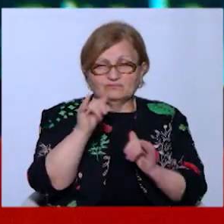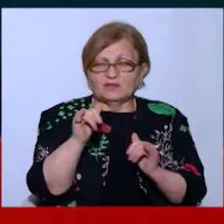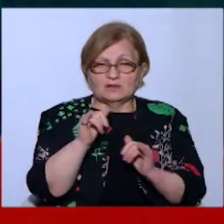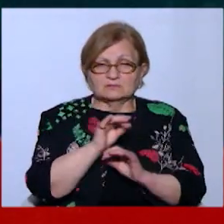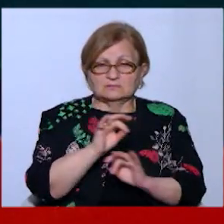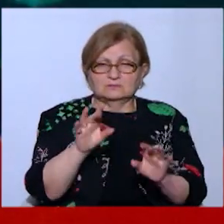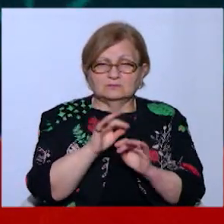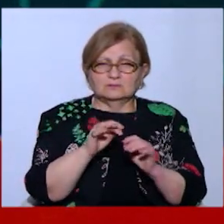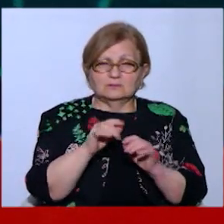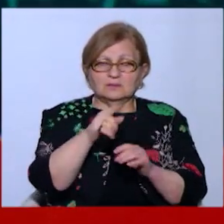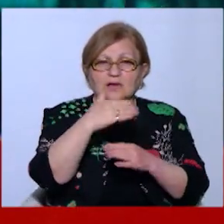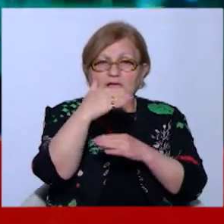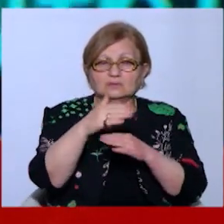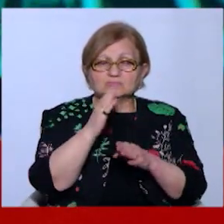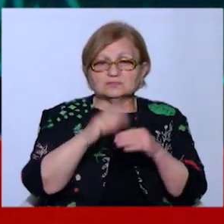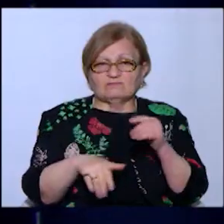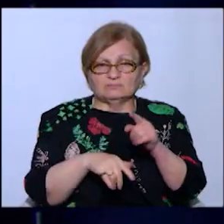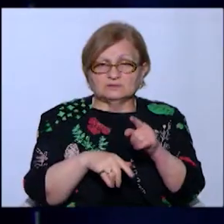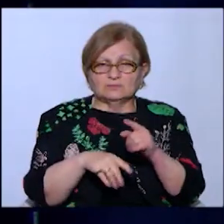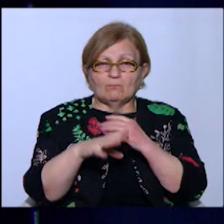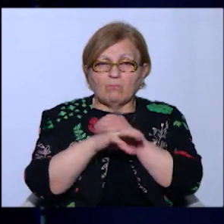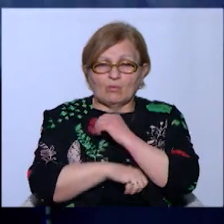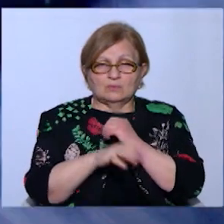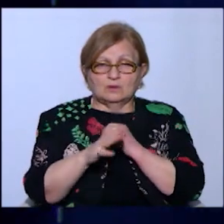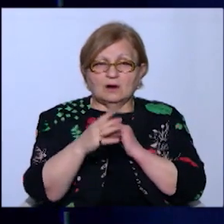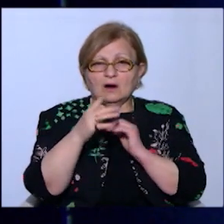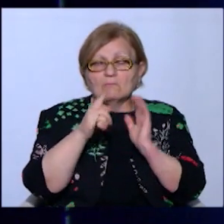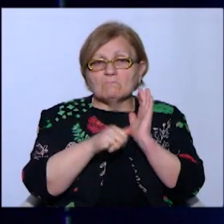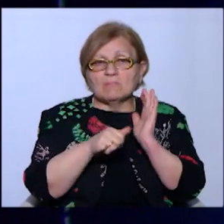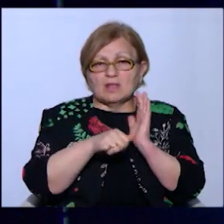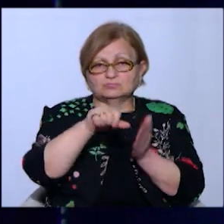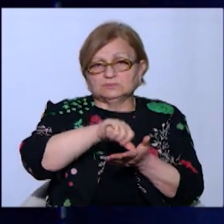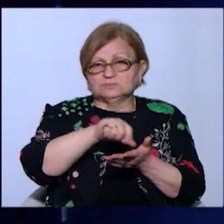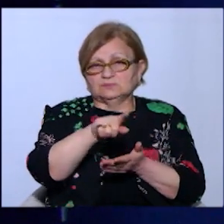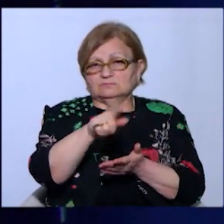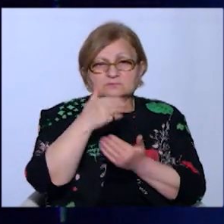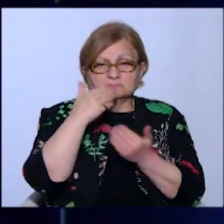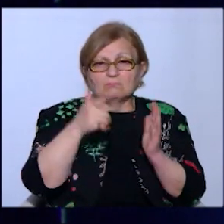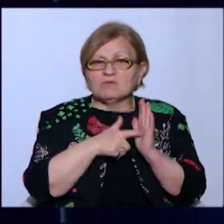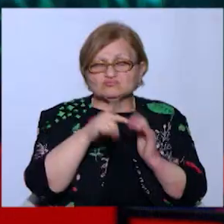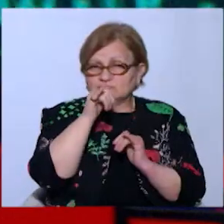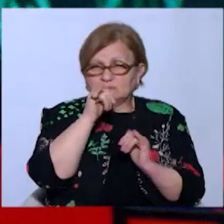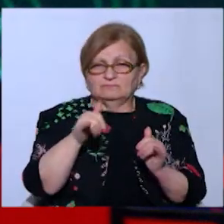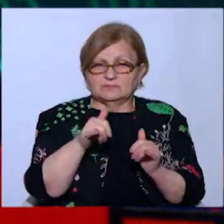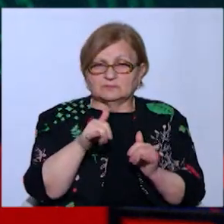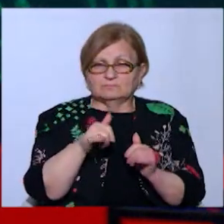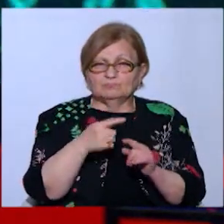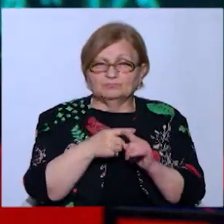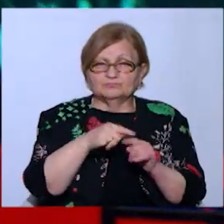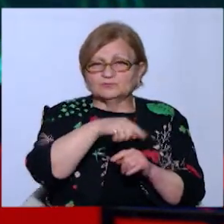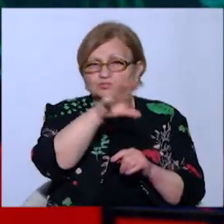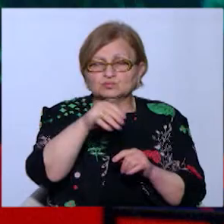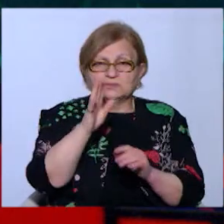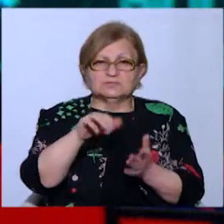და მიმდევრობა აი აქ უნდა დასრულდეს და ბოლო წევრი იქნება მე6 წევრი, ანუ მაქსიმუმ 6 წევრი შეიძლება ქონდეს ამ